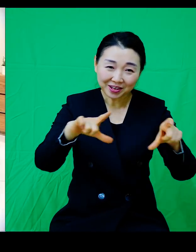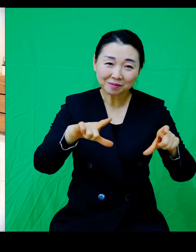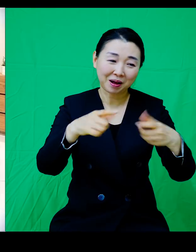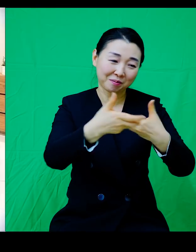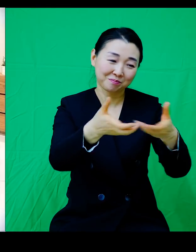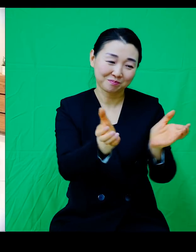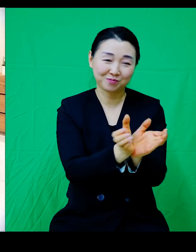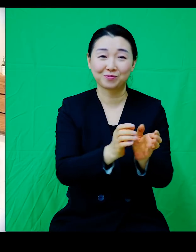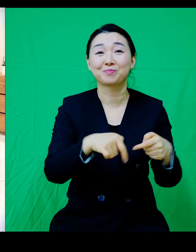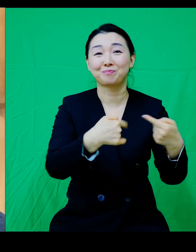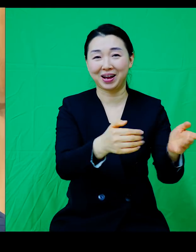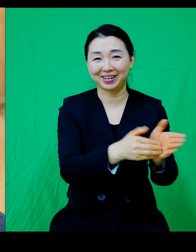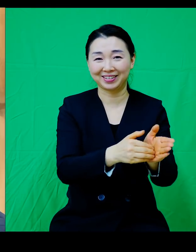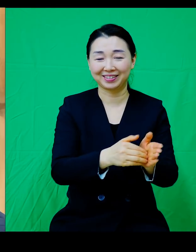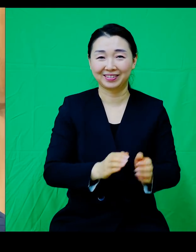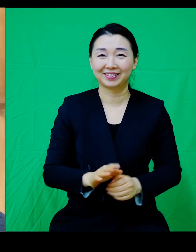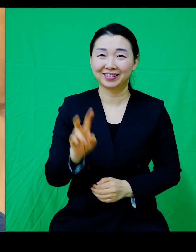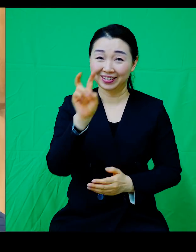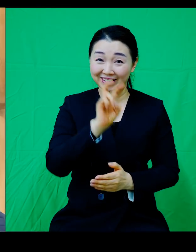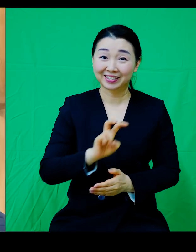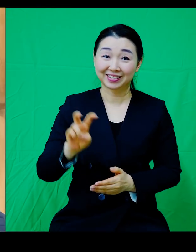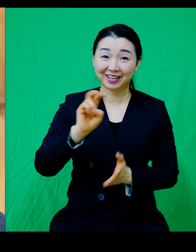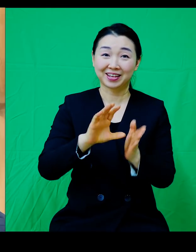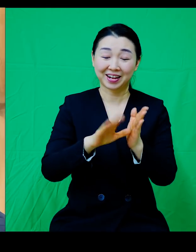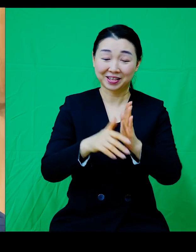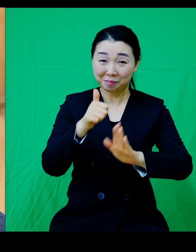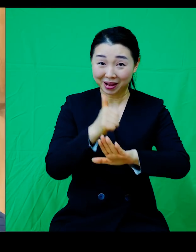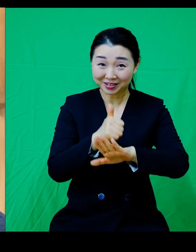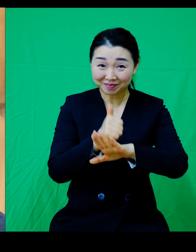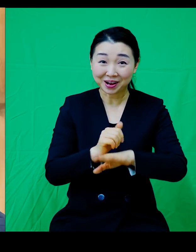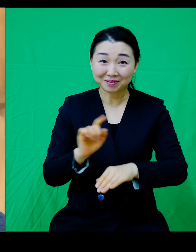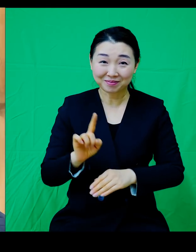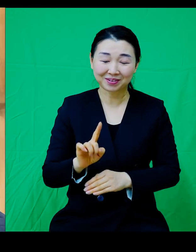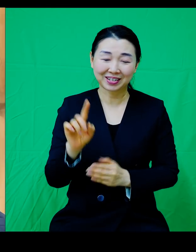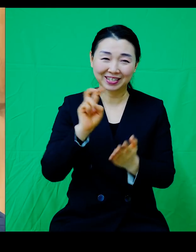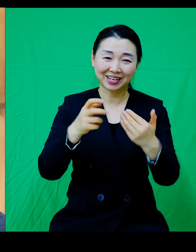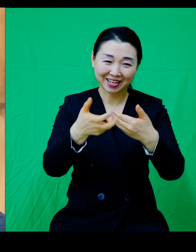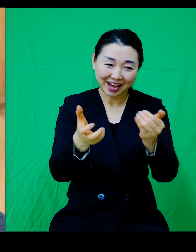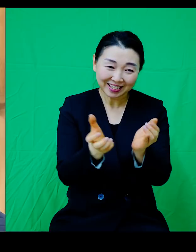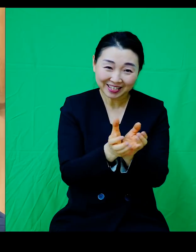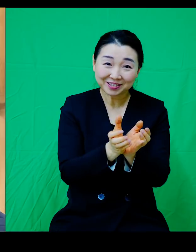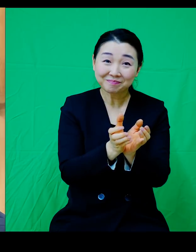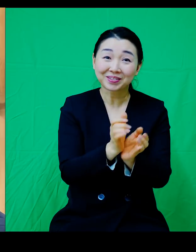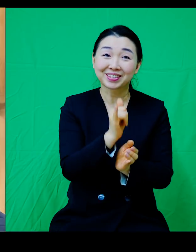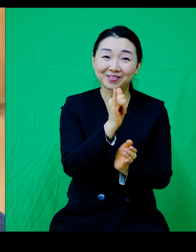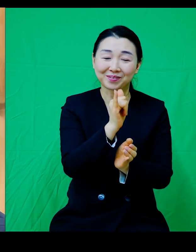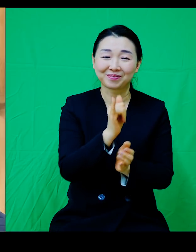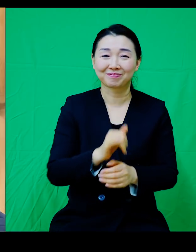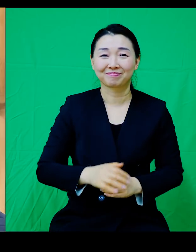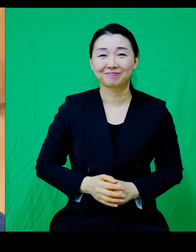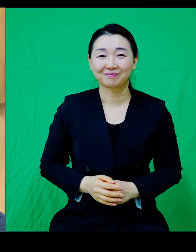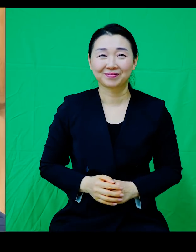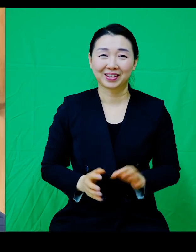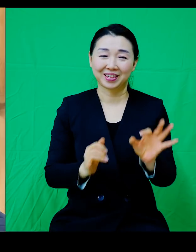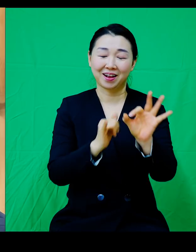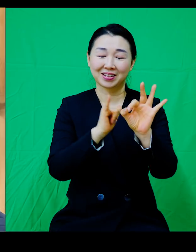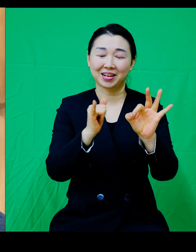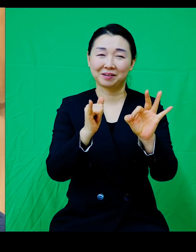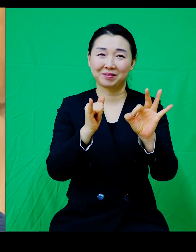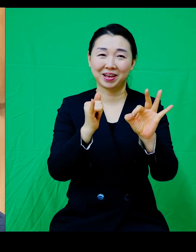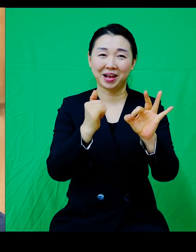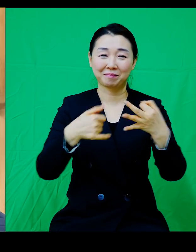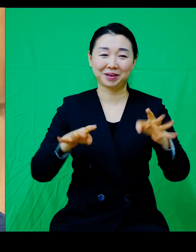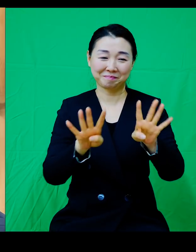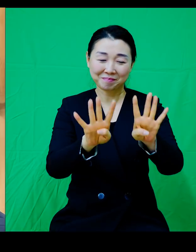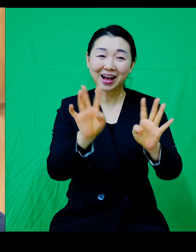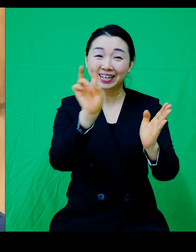네네. 함께. 거기 가는데 이제 거기서 이제 찬양을 이제 엔딩송으로 하는데 찬양팀 친구들이 있어요. 친구들 이제 10명이